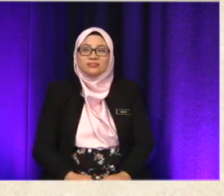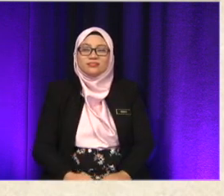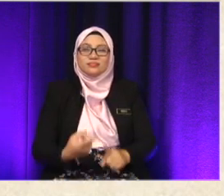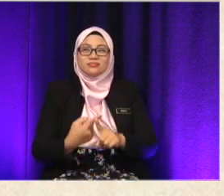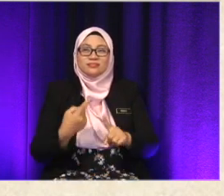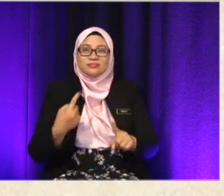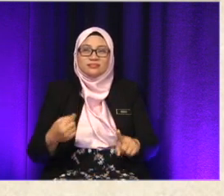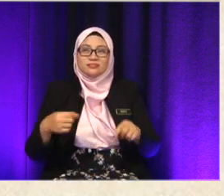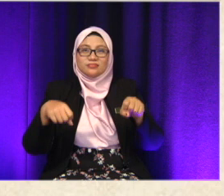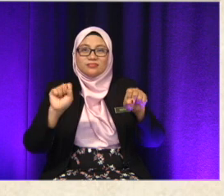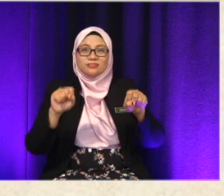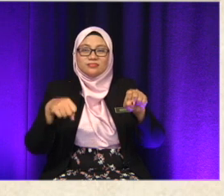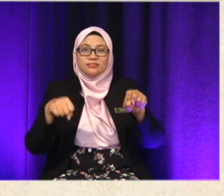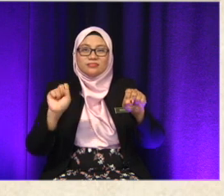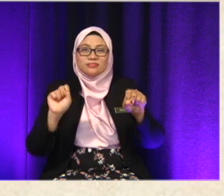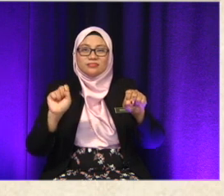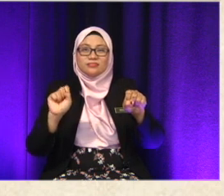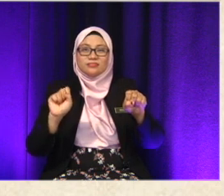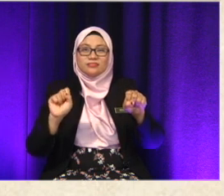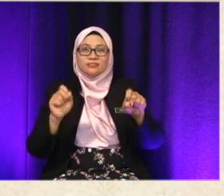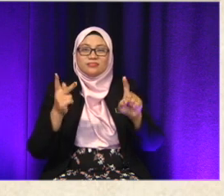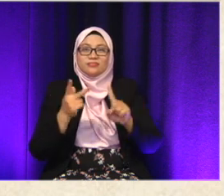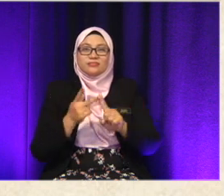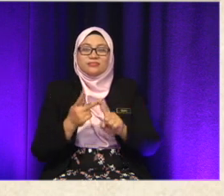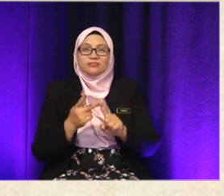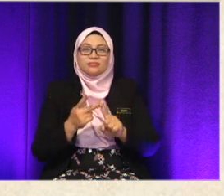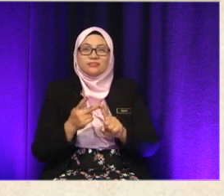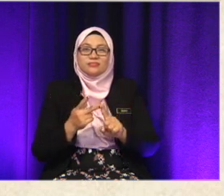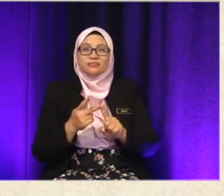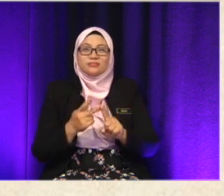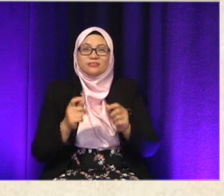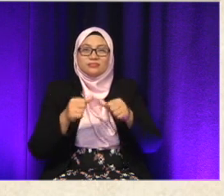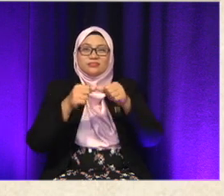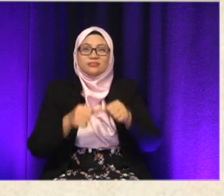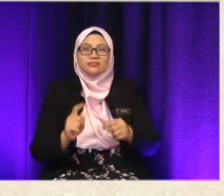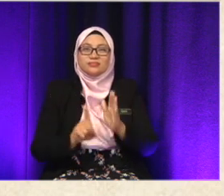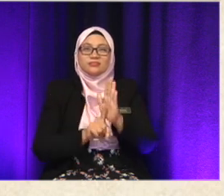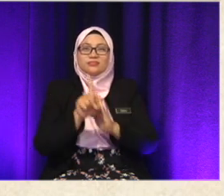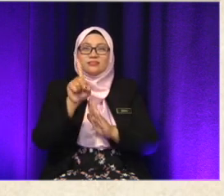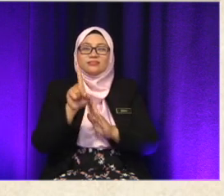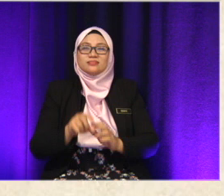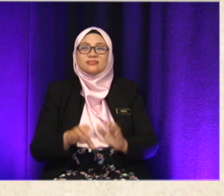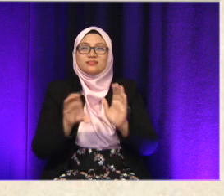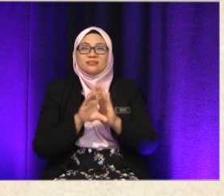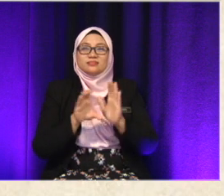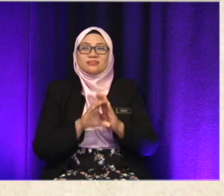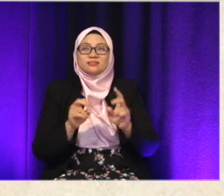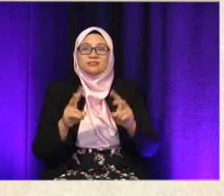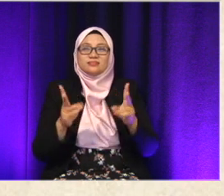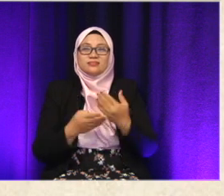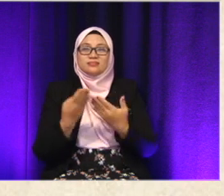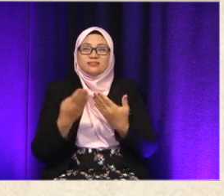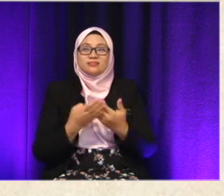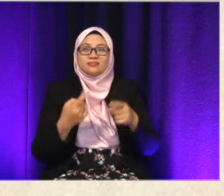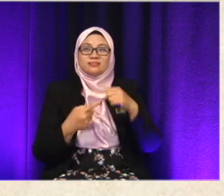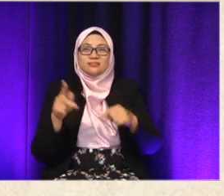pacuan motor elektrik kepada tenaga tegangan tinggi. Itu je. Contoh paling mudah sekali bila kita